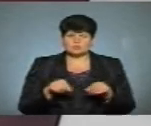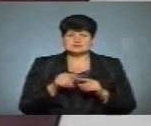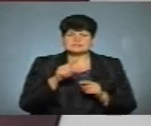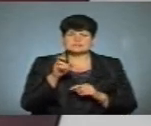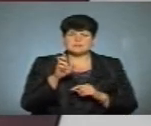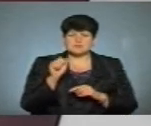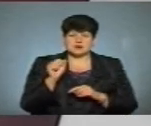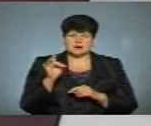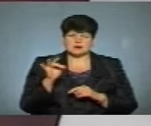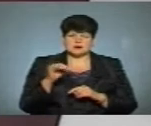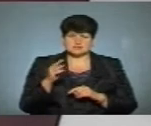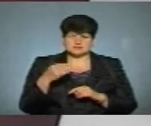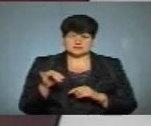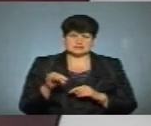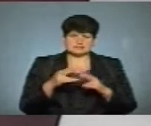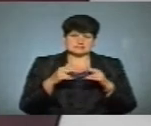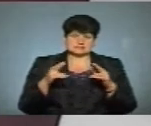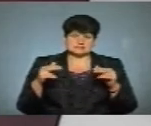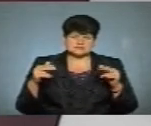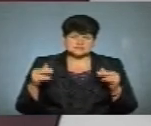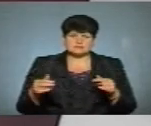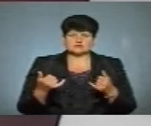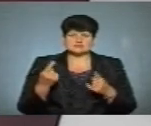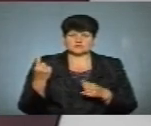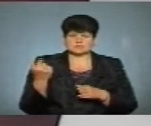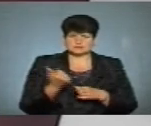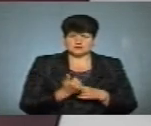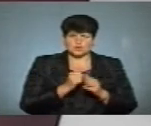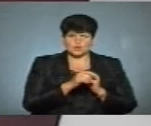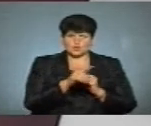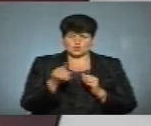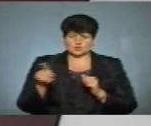Національного заповідника замка Тернопілля Надія Макарчук. За тиждень